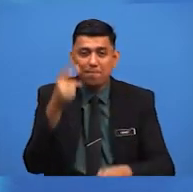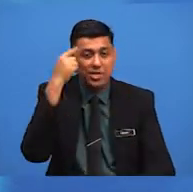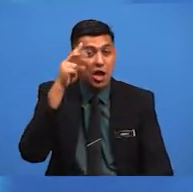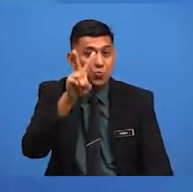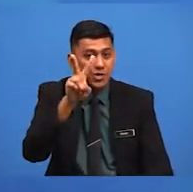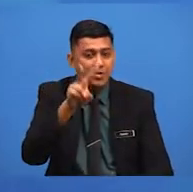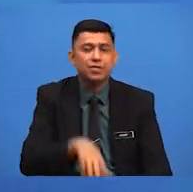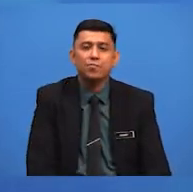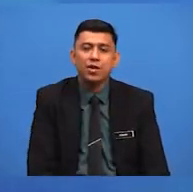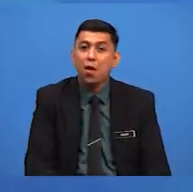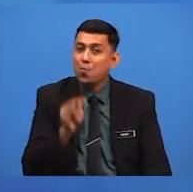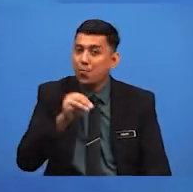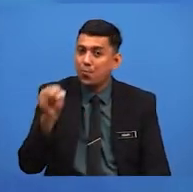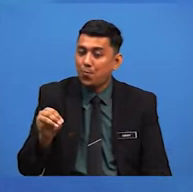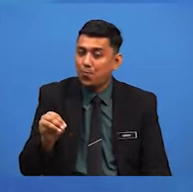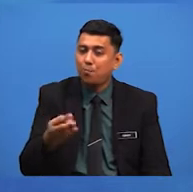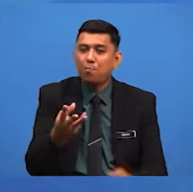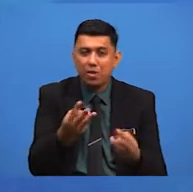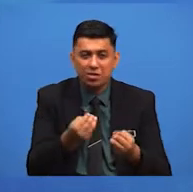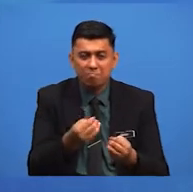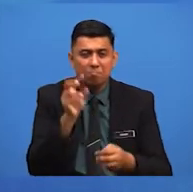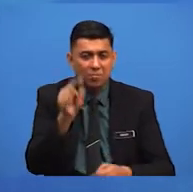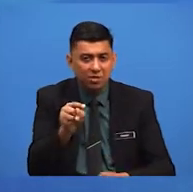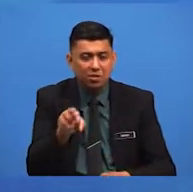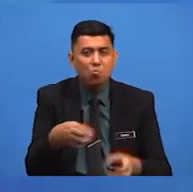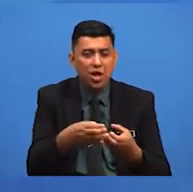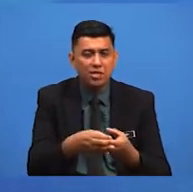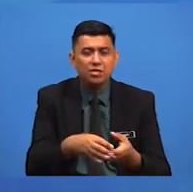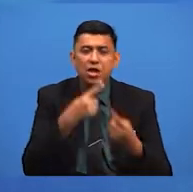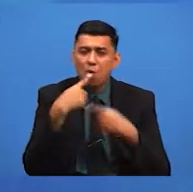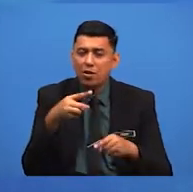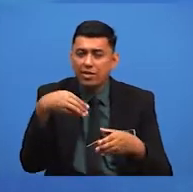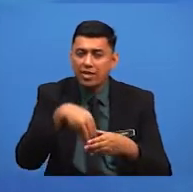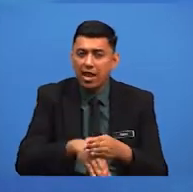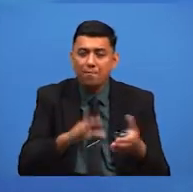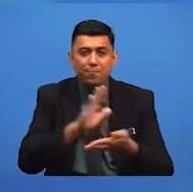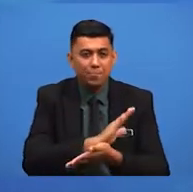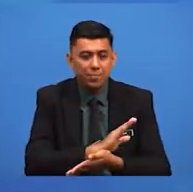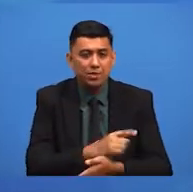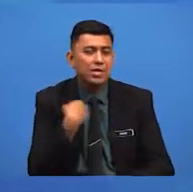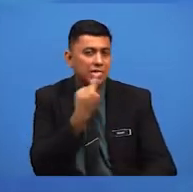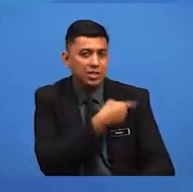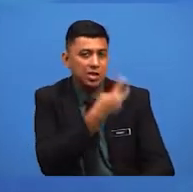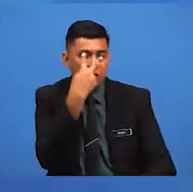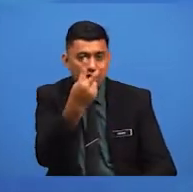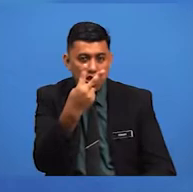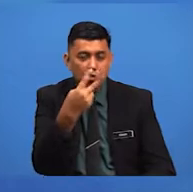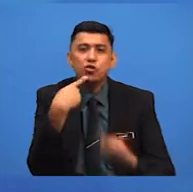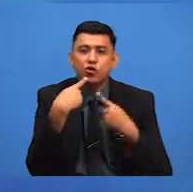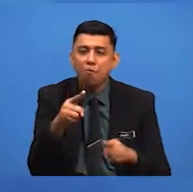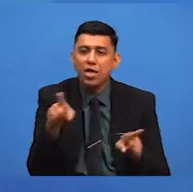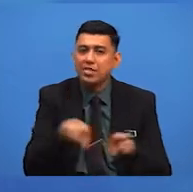2. Murid-murid dikehendaki menjawab di dalam kertas. Kemudian, kita akan menyemak